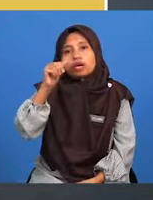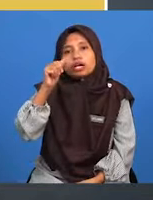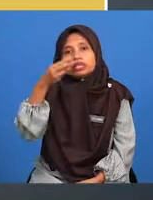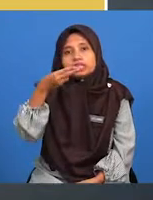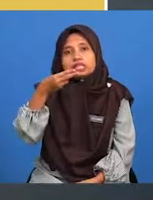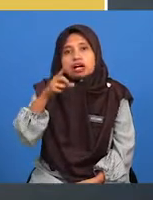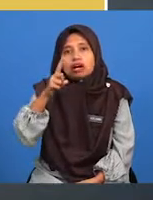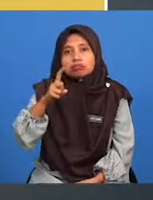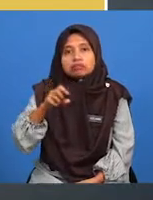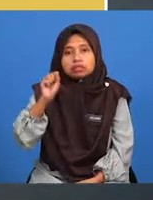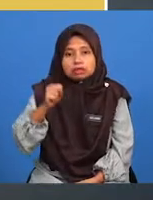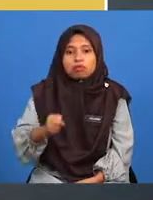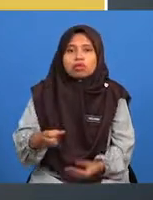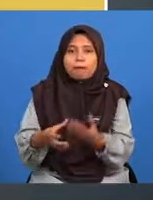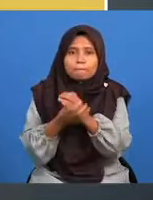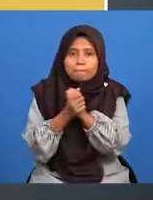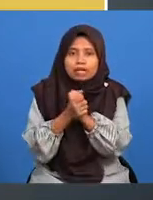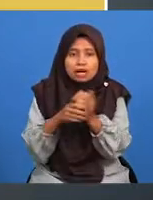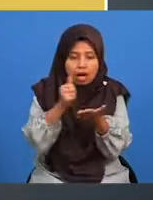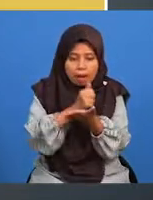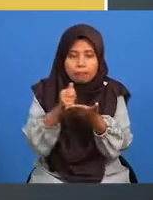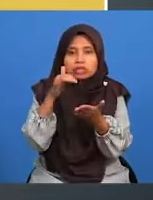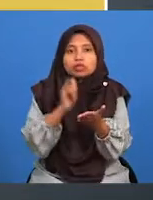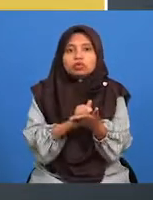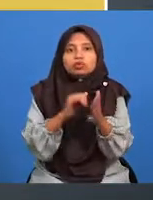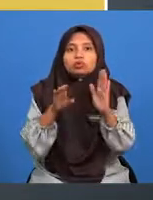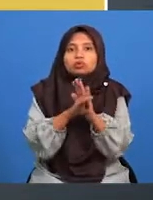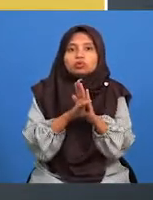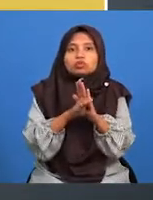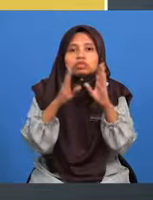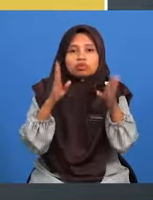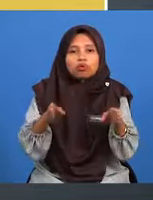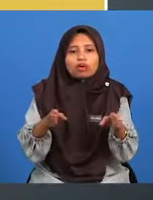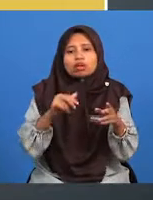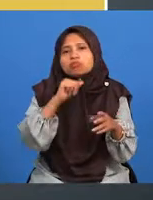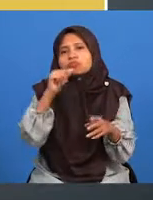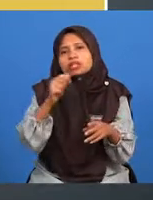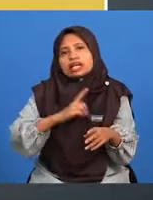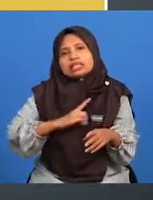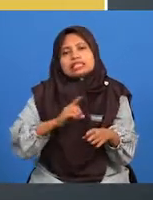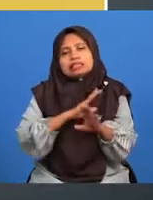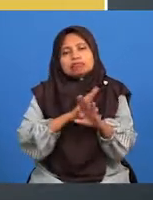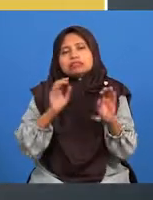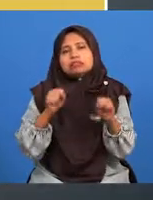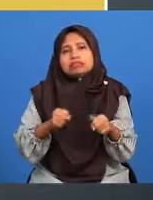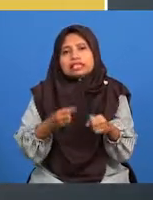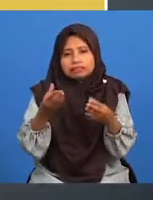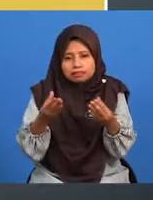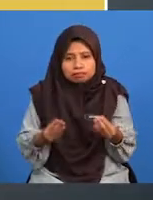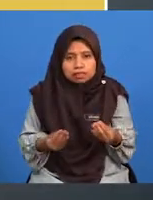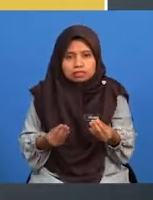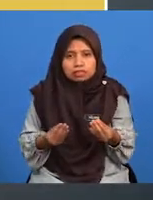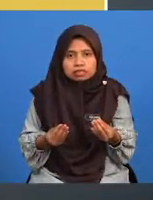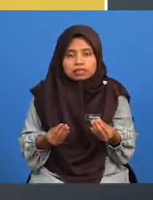memegang amanah itu. Contohnya, orang kafir tidak boleh menerima amanah dalam bentuk